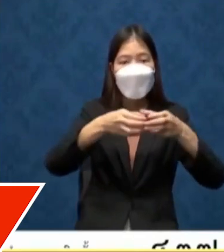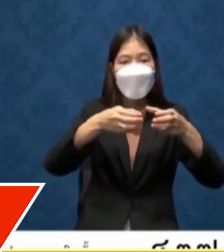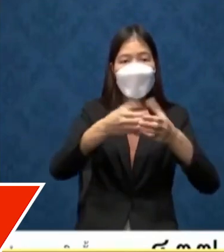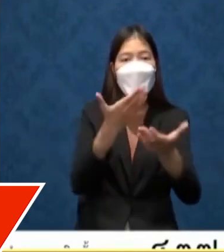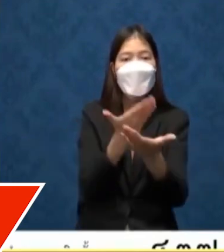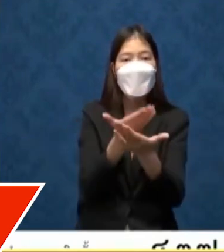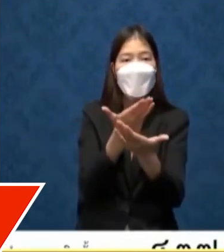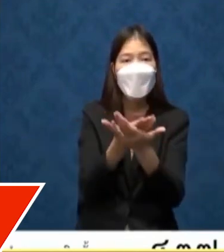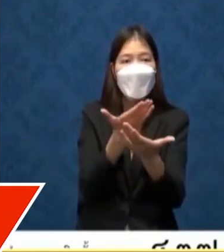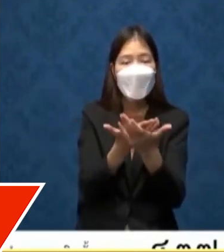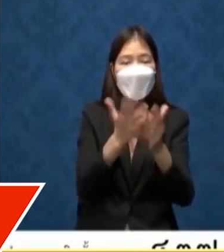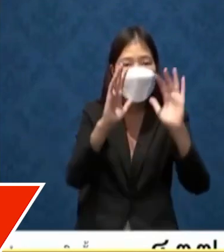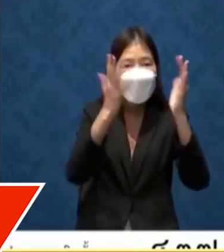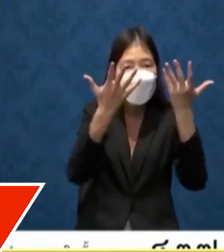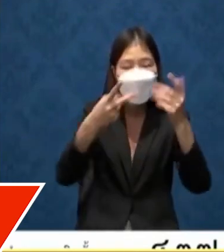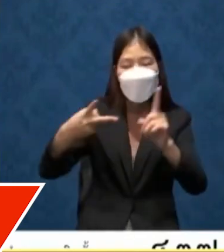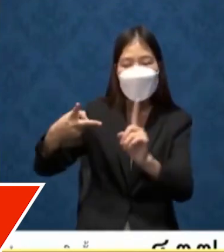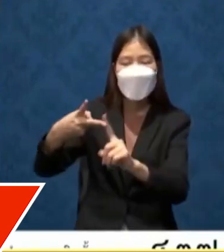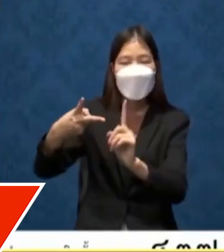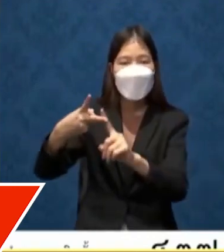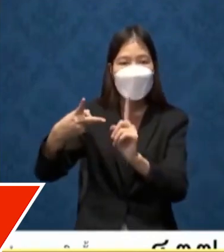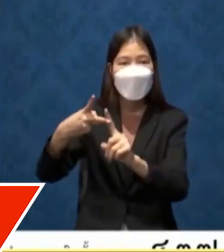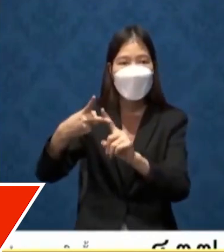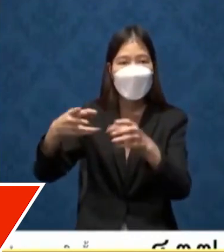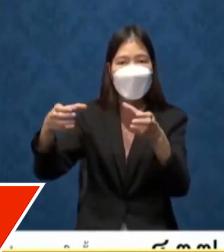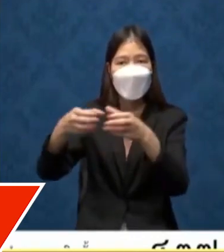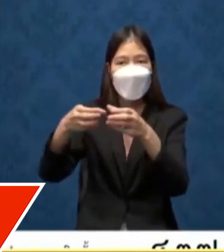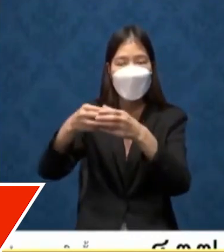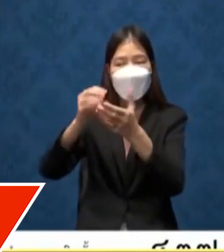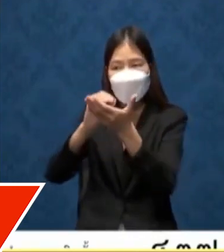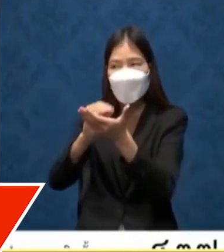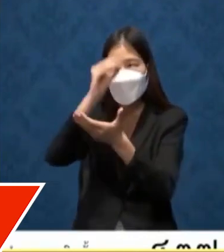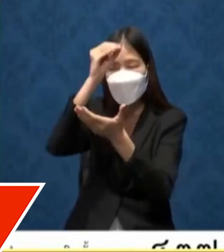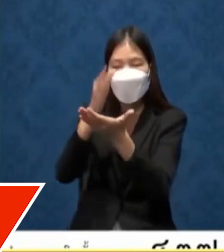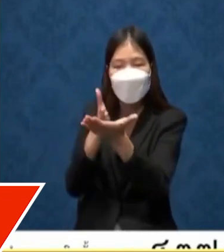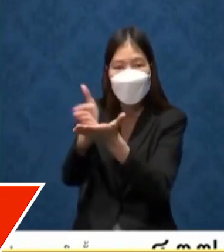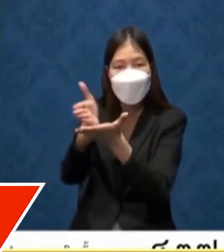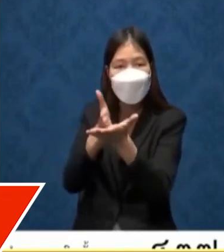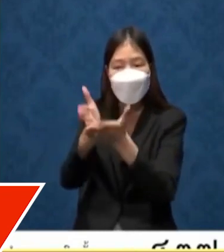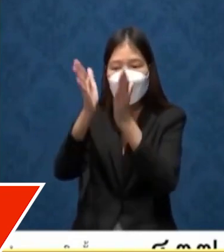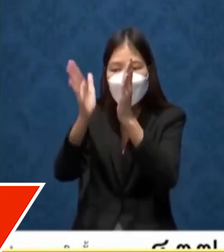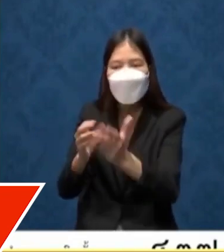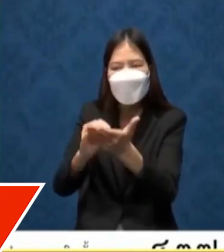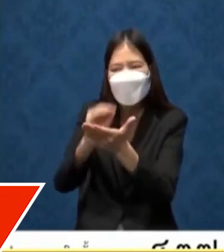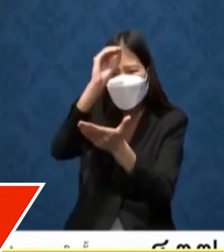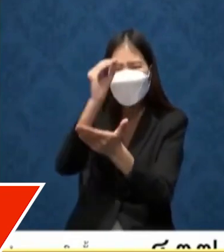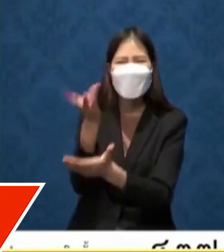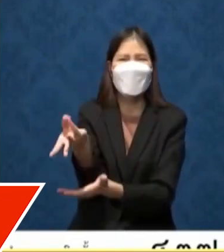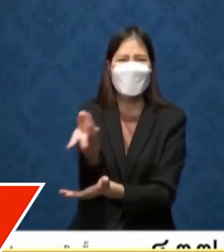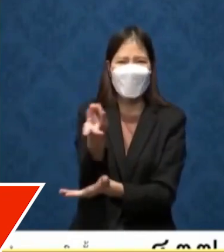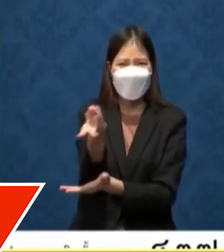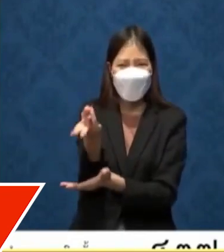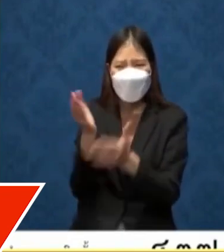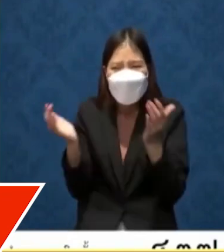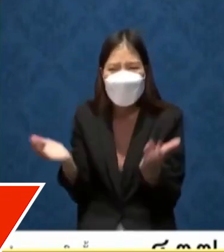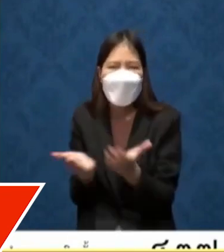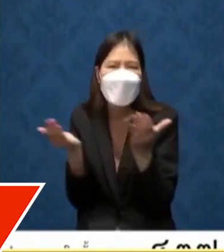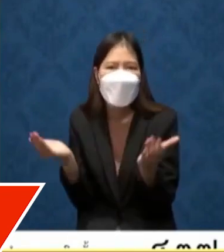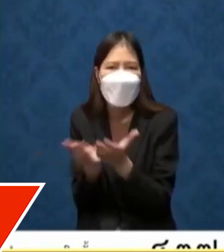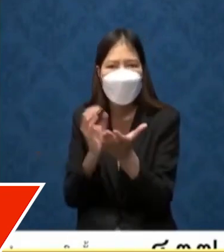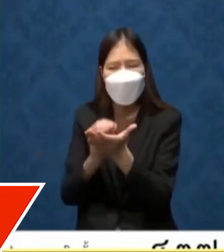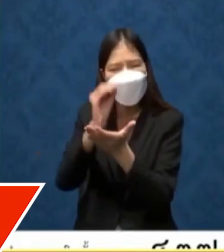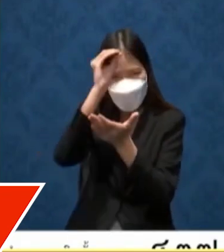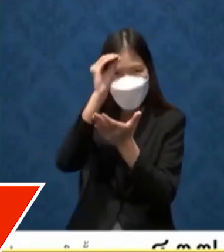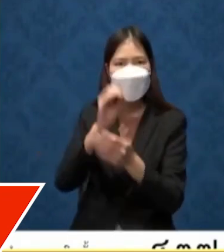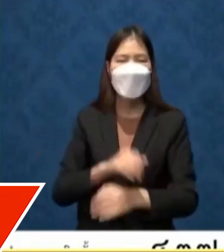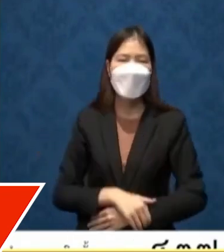พย์และอนุมาตราที่3กลุ่มที่ศึกษาในสาขาที่ขาดแคลนหรือที่กองทุนมุ่งส่งเสริมเป็นพิเศษแต่ทางวุ